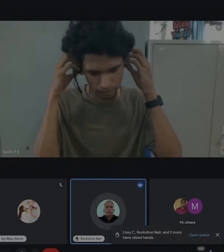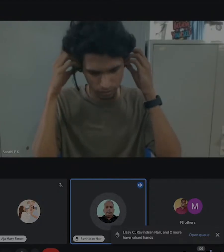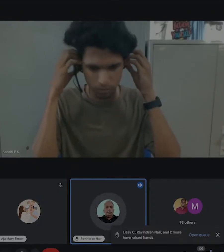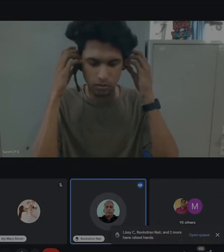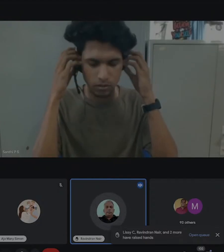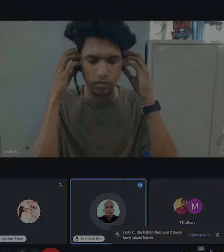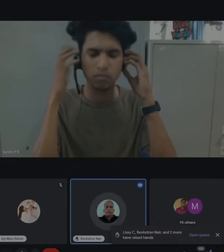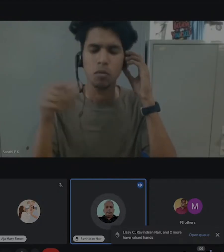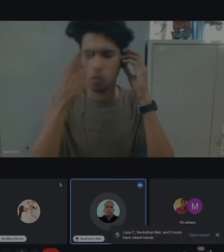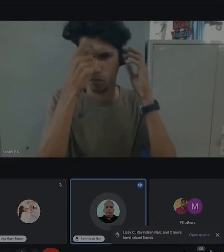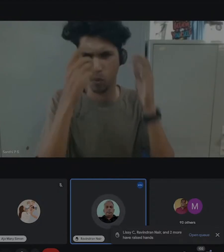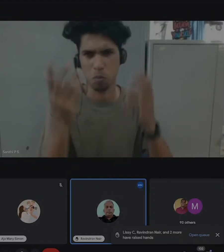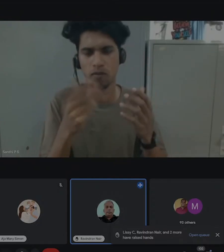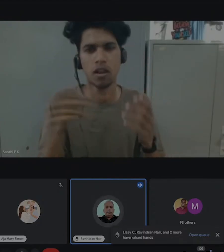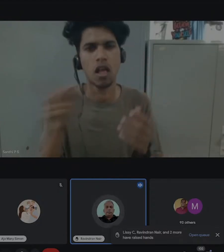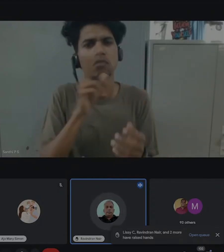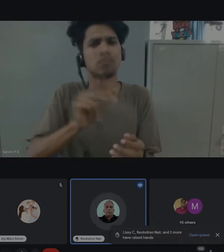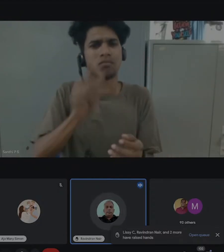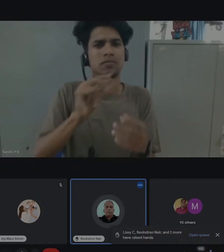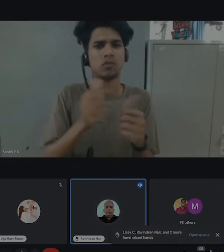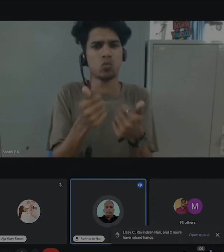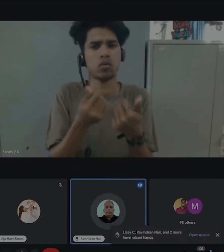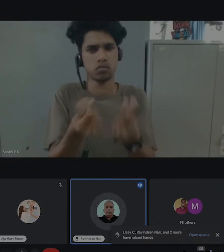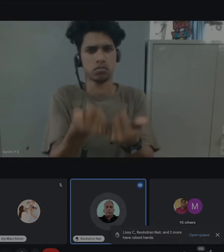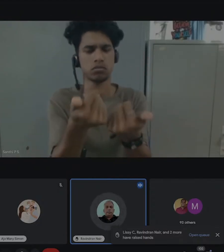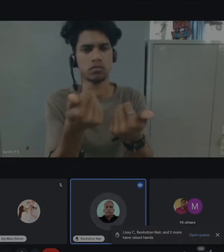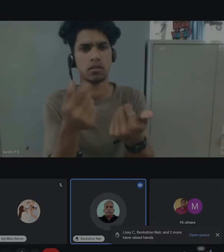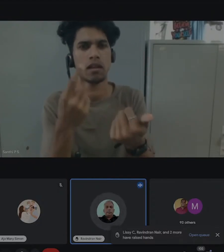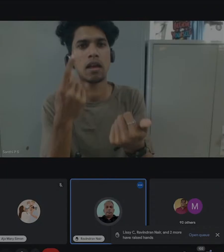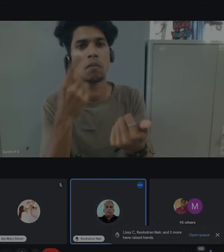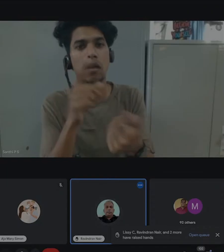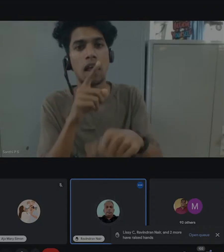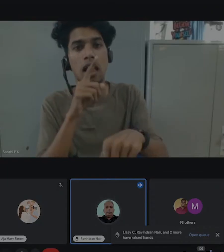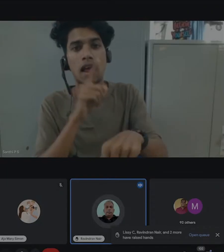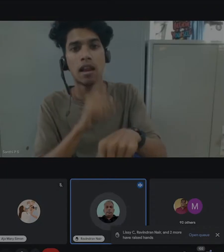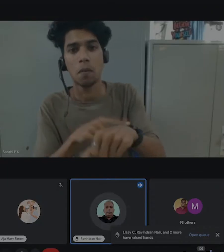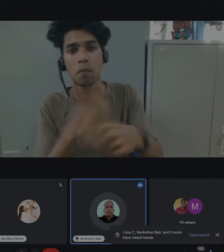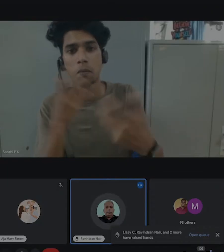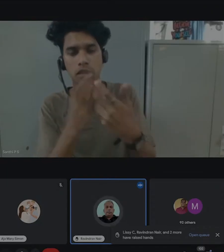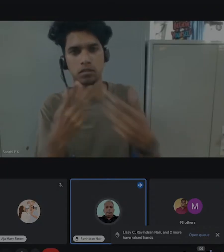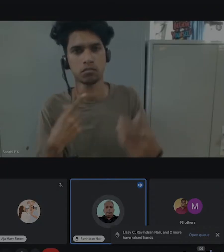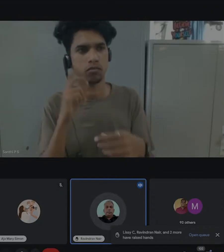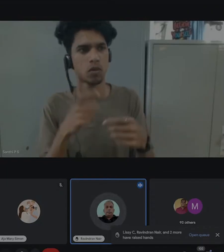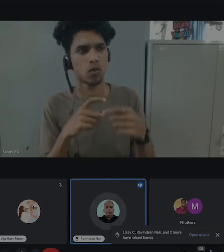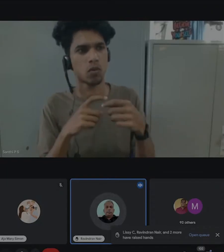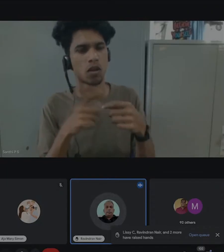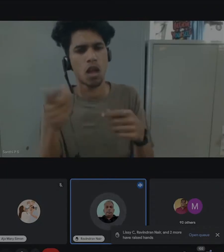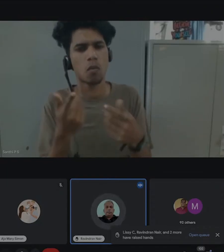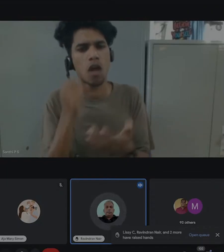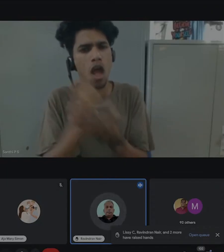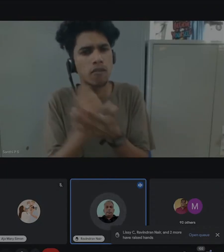പ്രശ്നമാണ്. സ്പീച്ച് എന്ന് പറഞ്ഞാൽ സംസാരിക്കുന്നുണ്ട്, അതിൽ പ്രശ്നമില്ല. പക്ഷെ വേണ്ട സമയത്ത് ചോദിക്കുന്നില്ല, അവൻ ആവശ്യമുള്ള